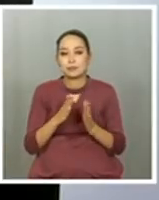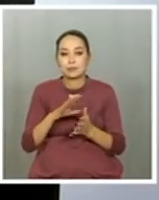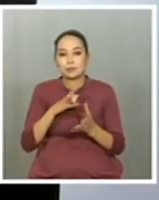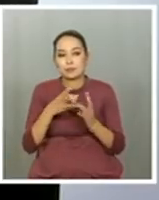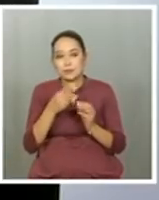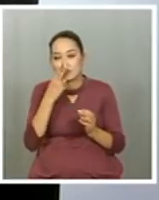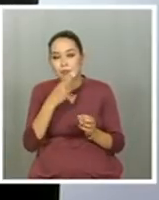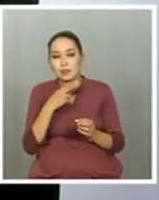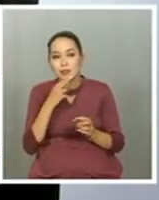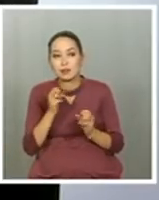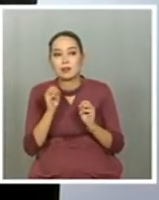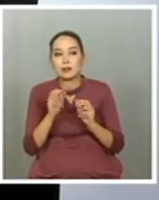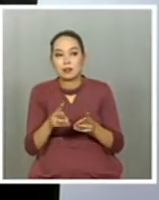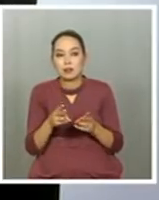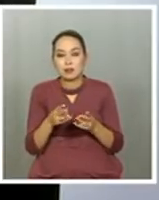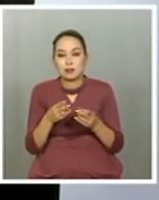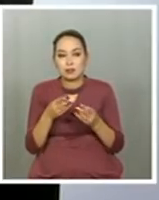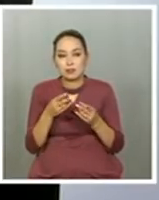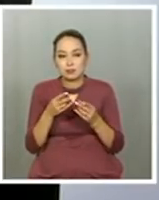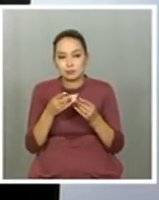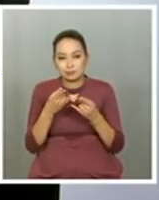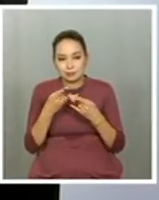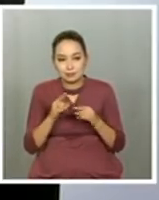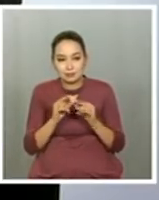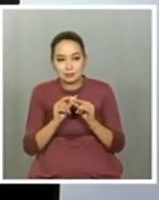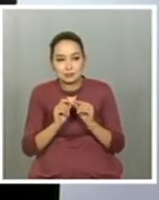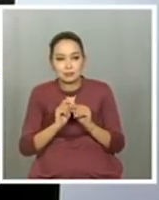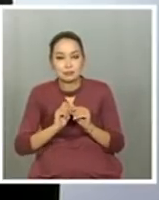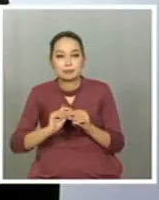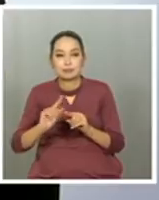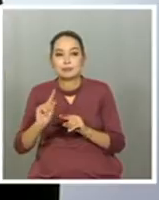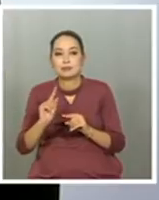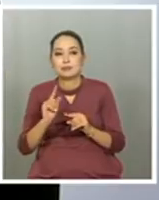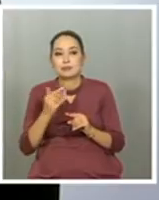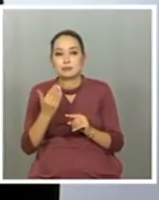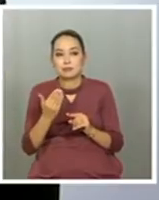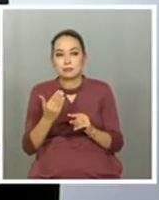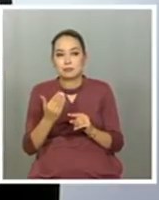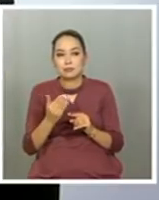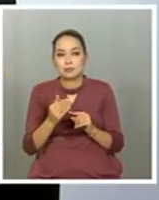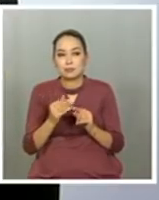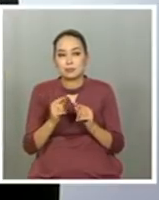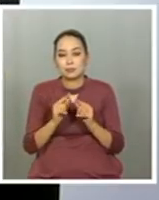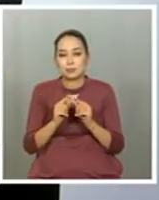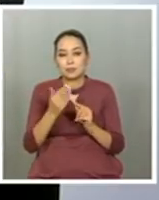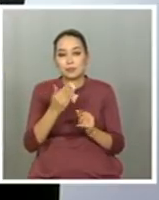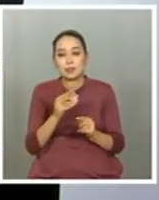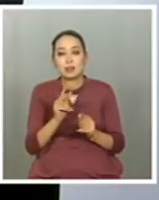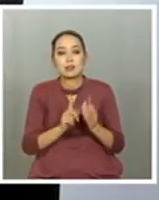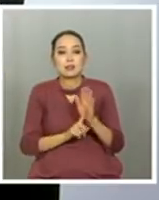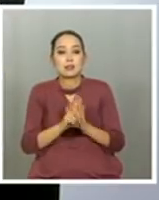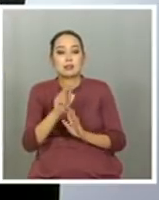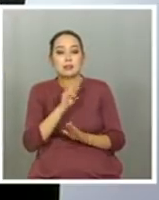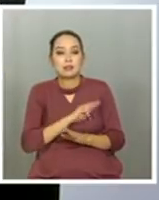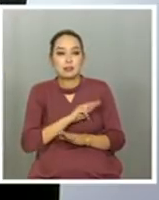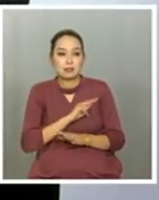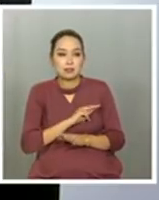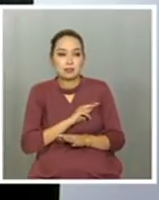тұқымды өсімдіктерде жүреді. Олай болса, жабық тұқымды өсімдіктердің тозаңдану процесінен бастап, тозаң